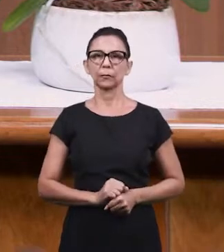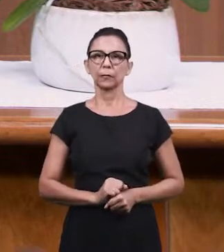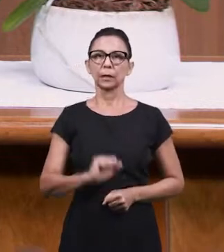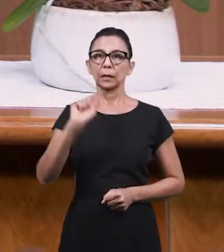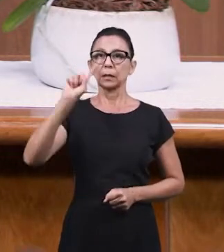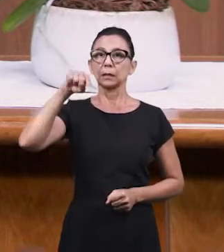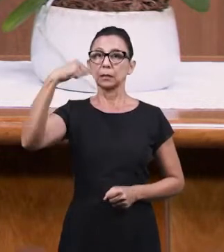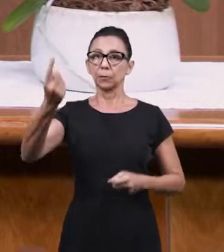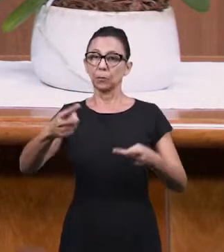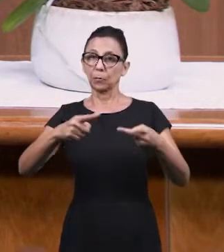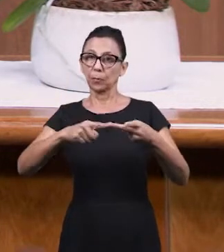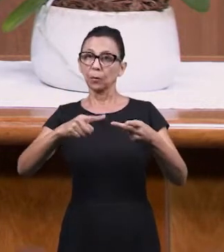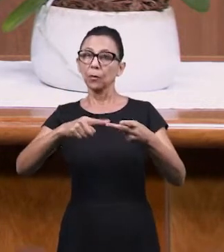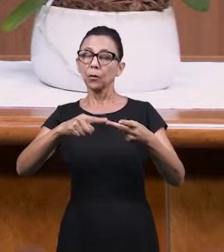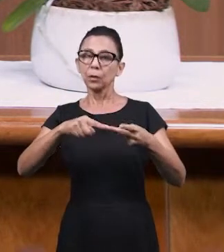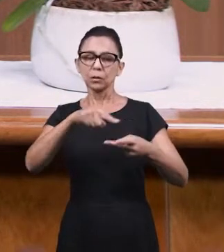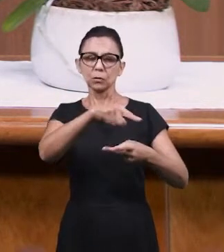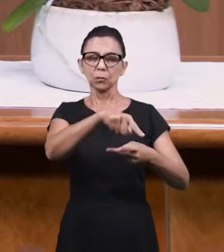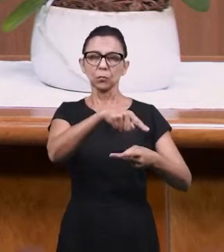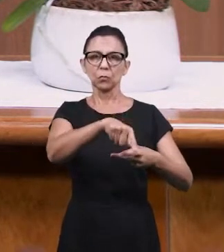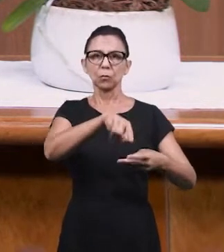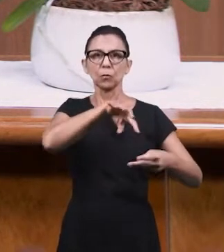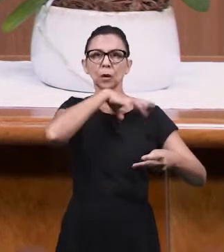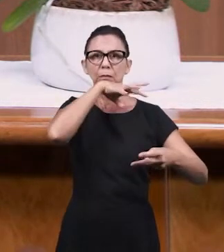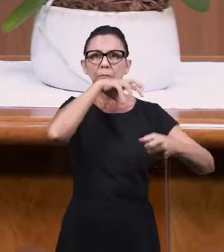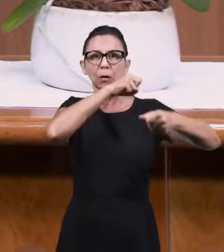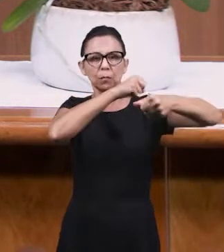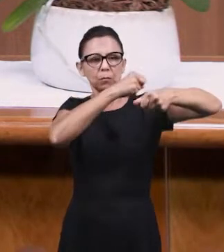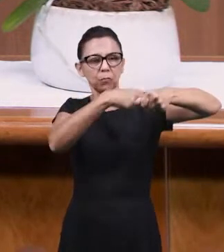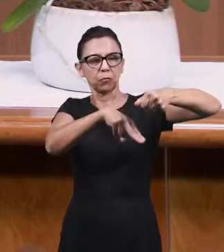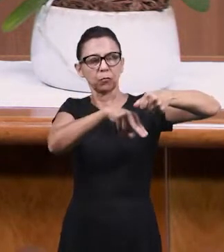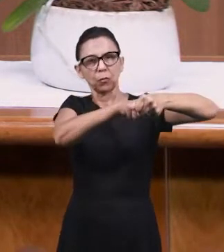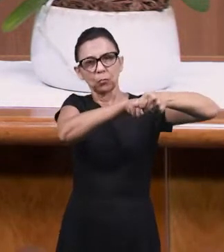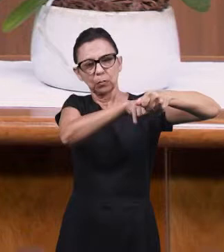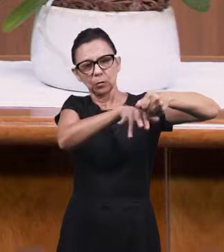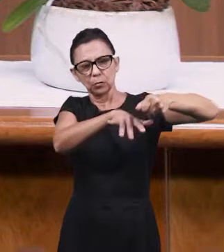Et après le son du bélier,